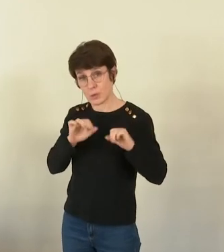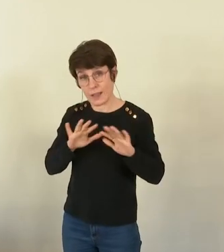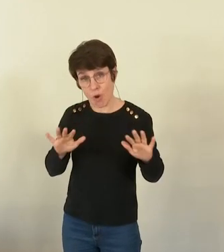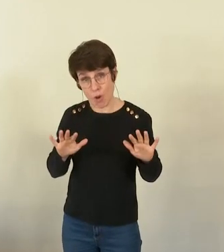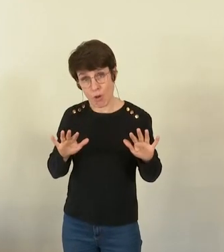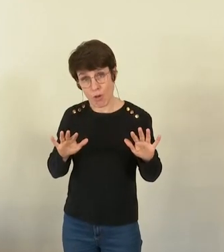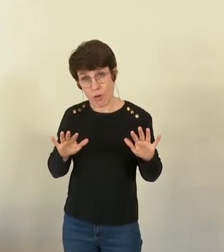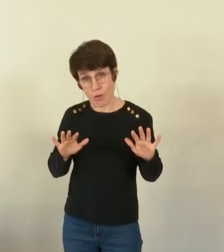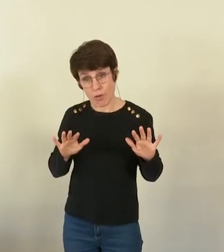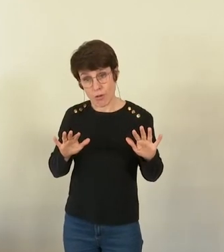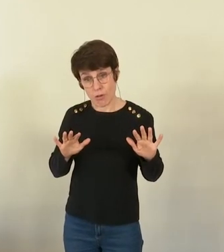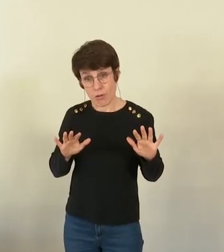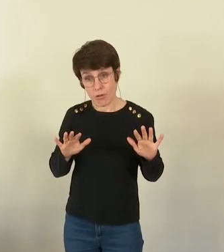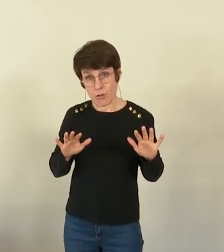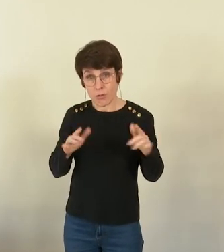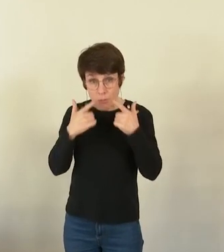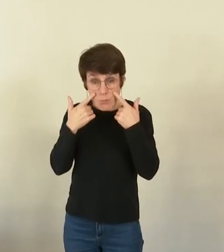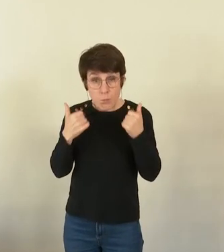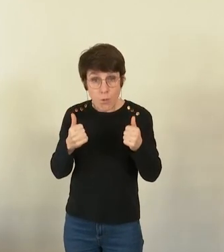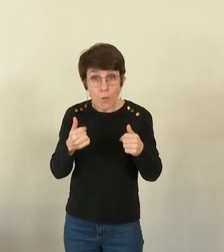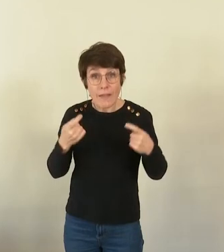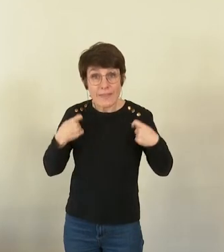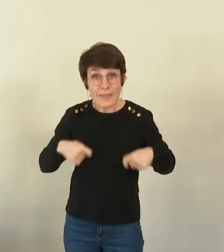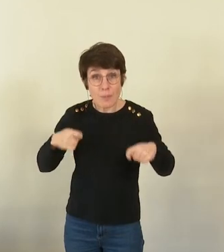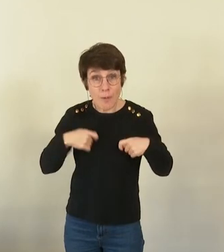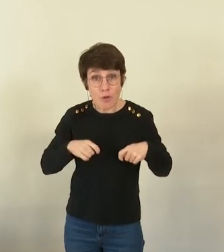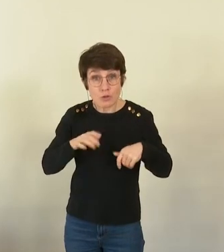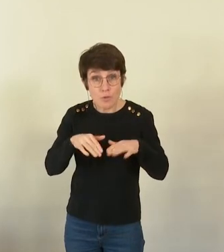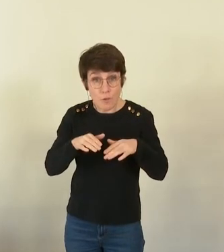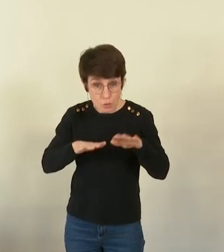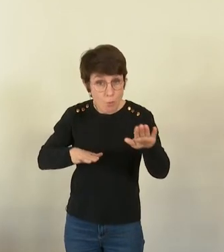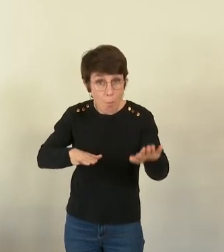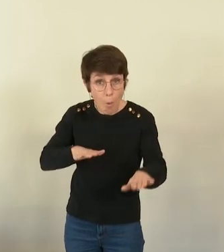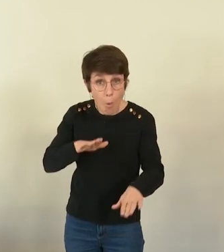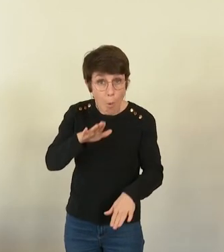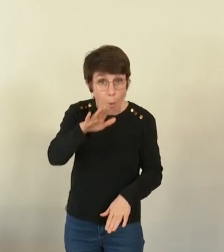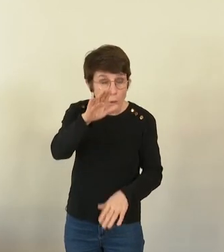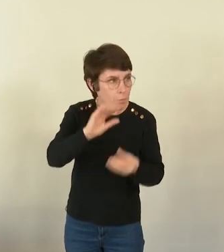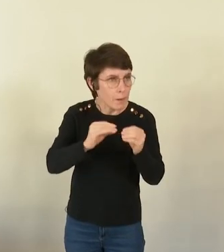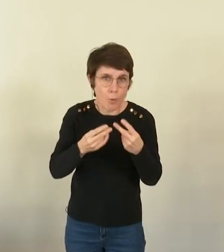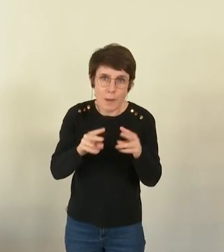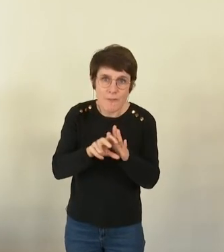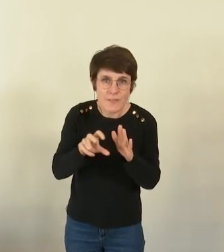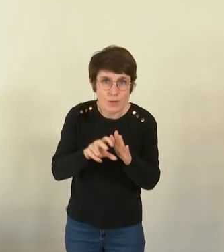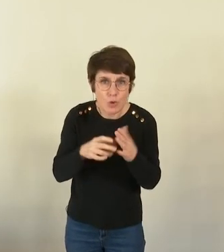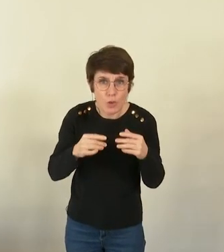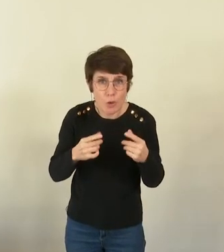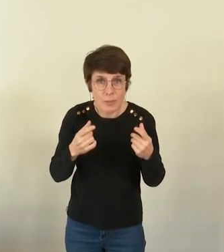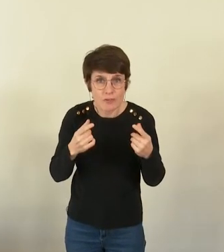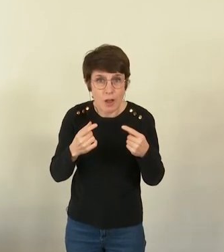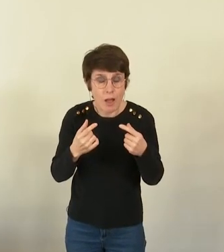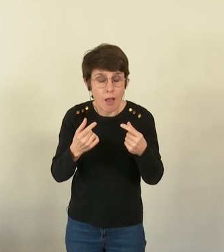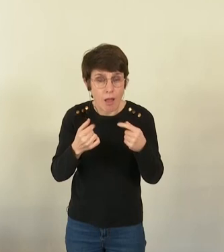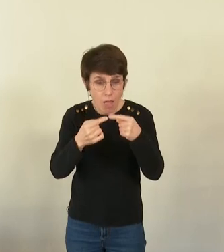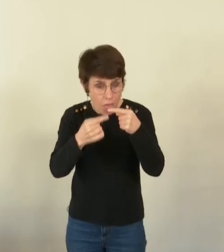avec un accroissement des dépenses de fonctionnement dans une ville qui est déjà dans un état dans ce domaine